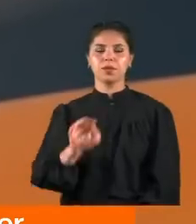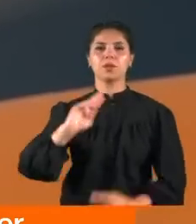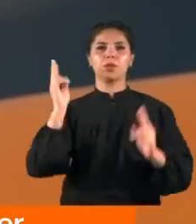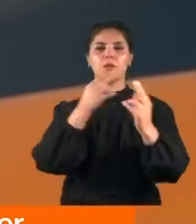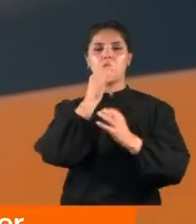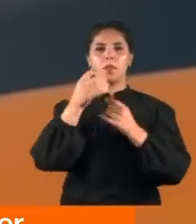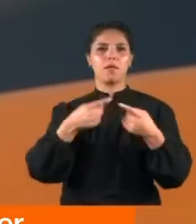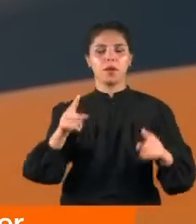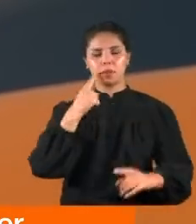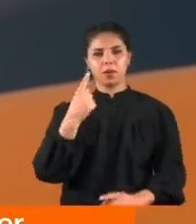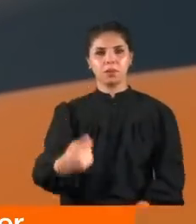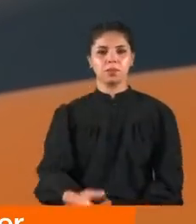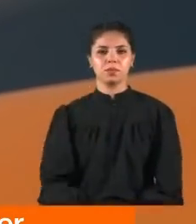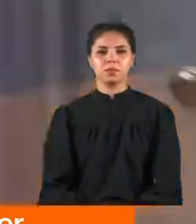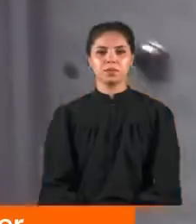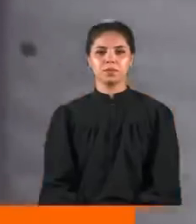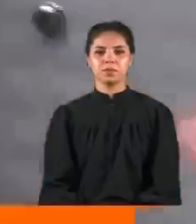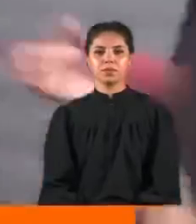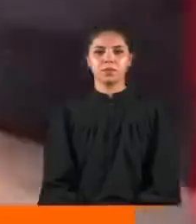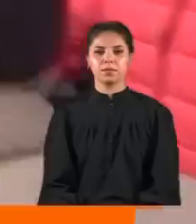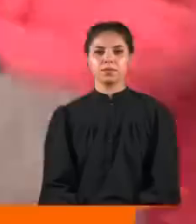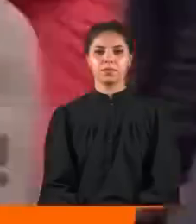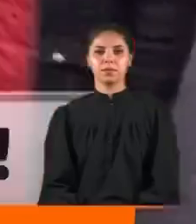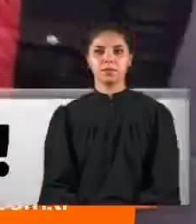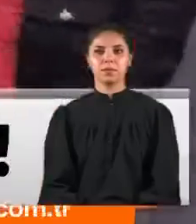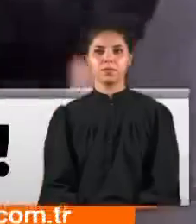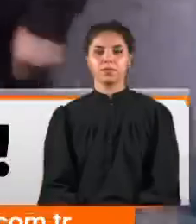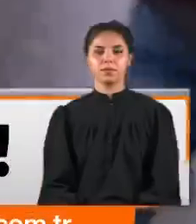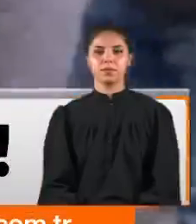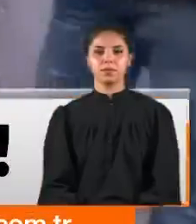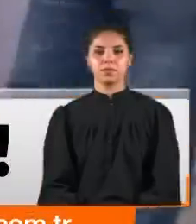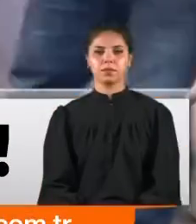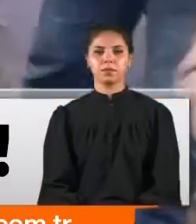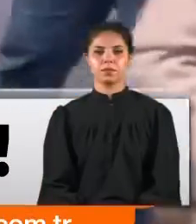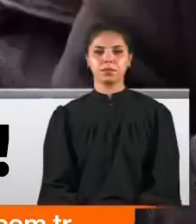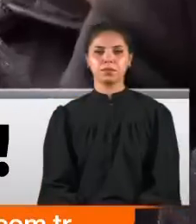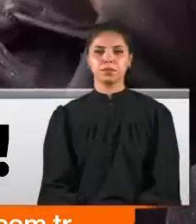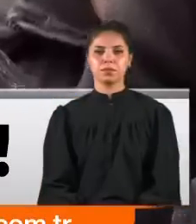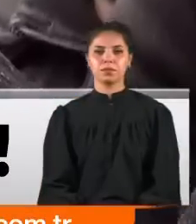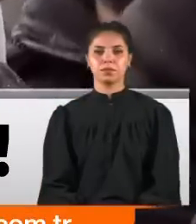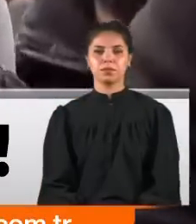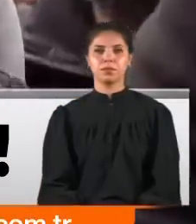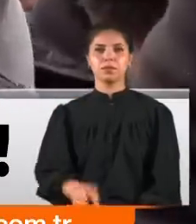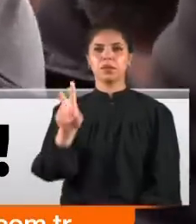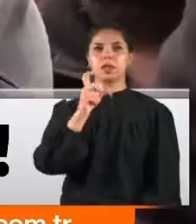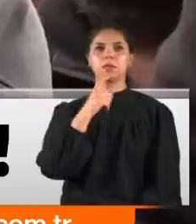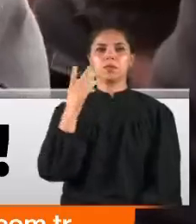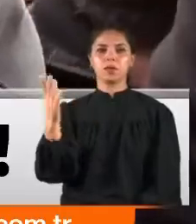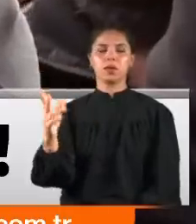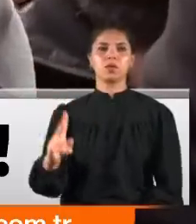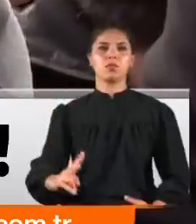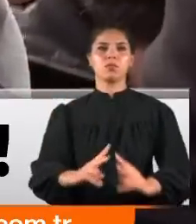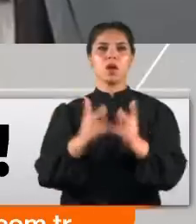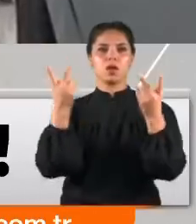Dünya turuyla devam edelim. Daha 20 yaşında